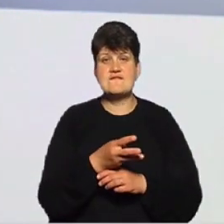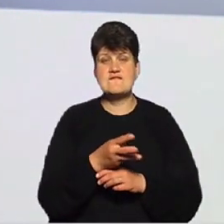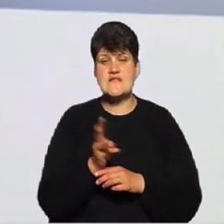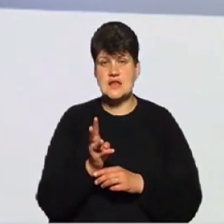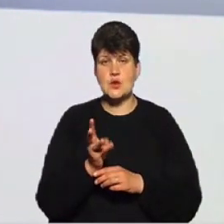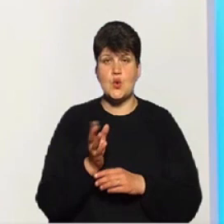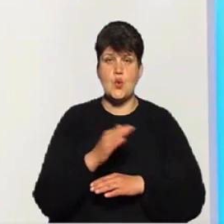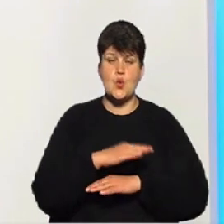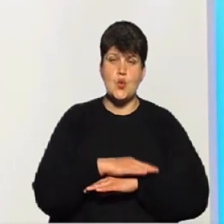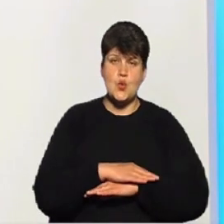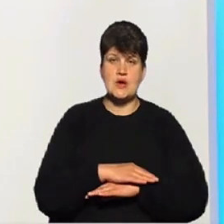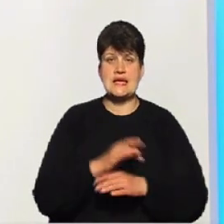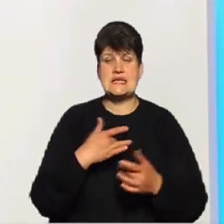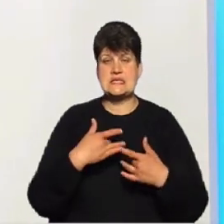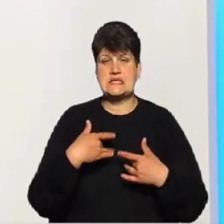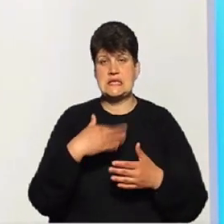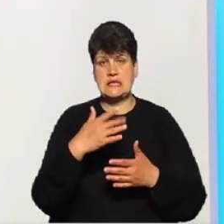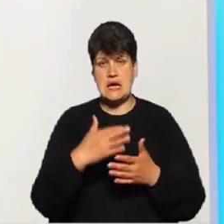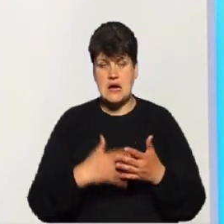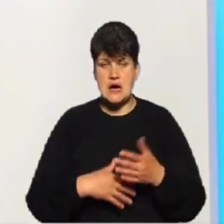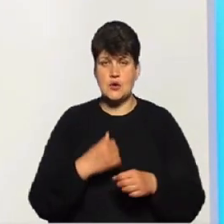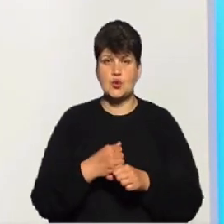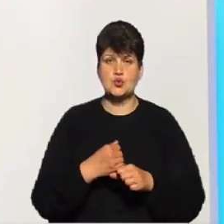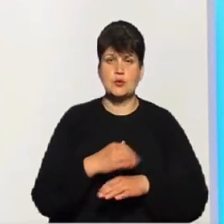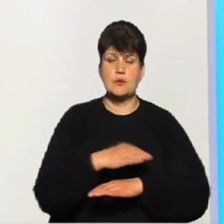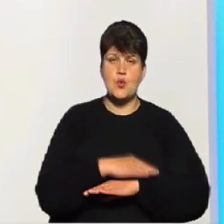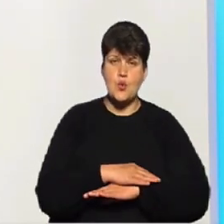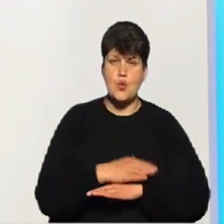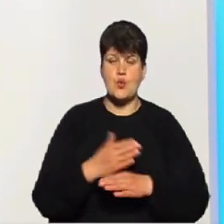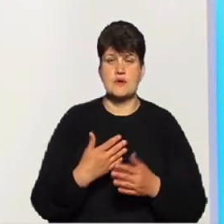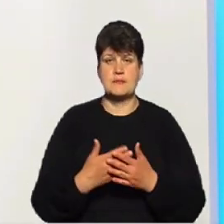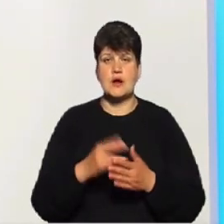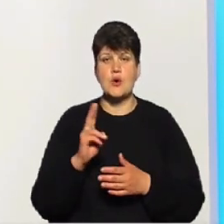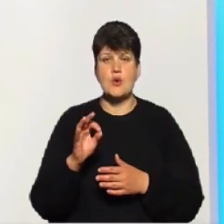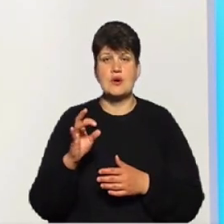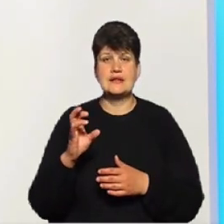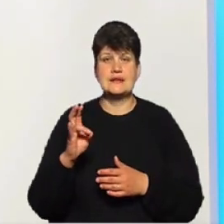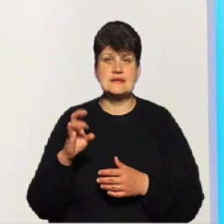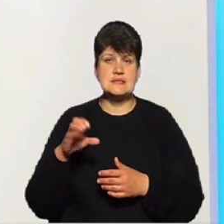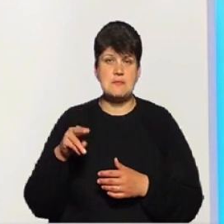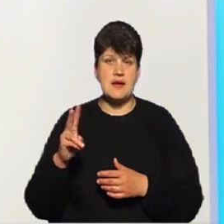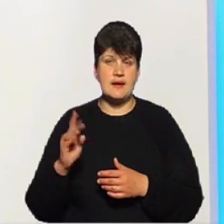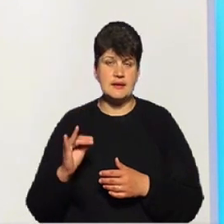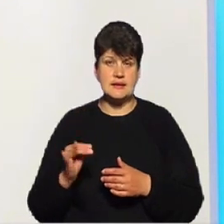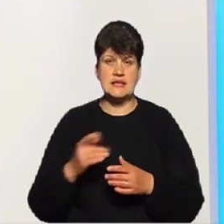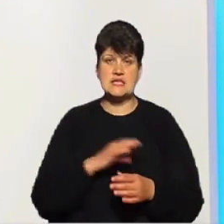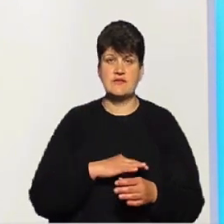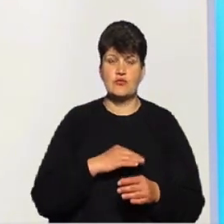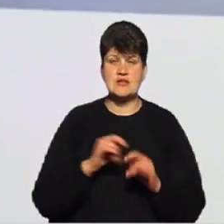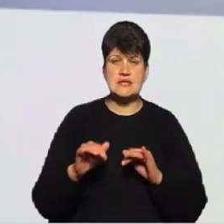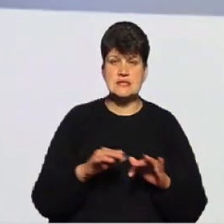уроки, сценарії, розробки уроків, тобто конспекти уроків, якісь виховні